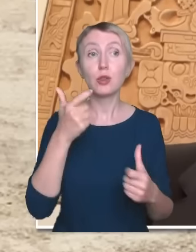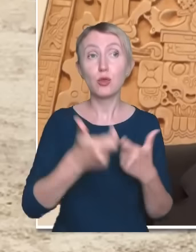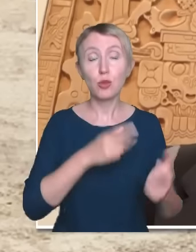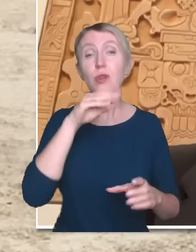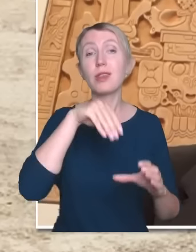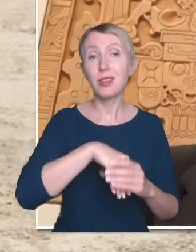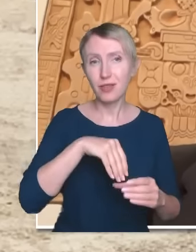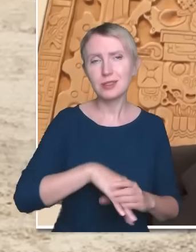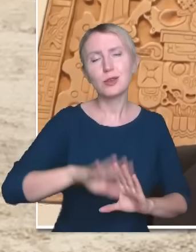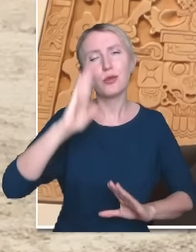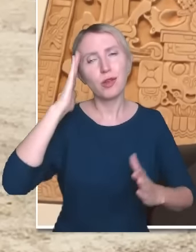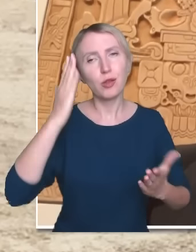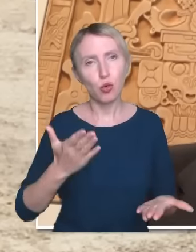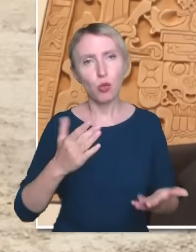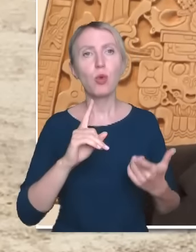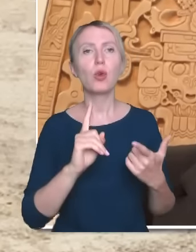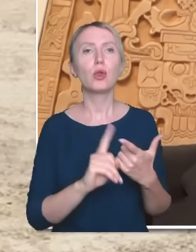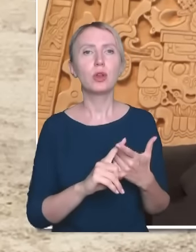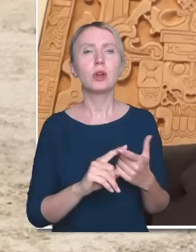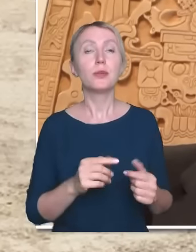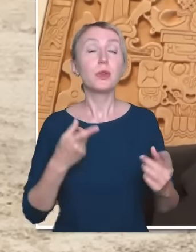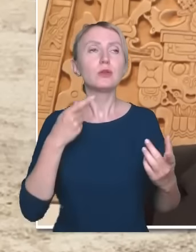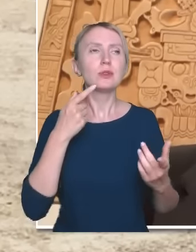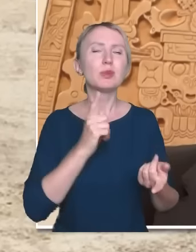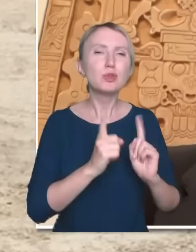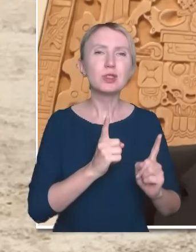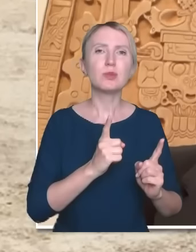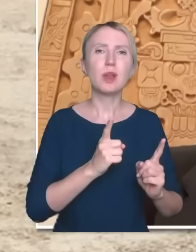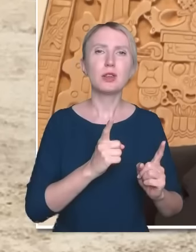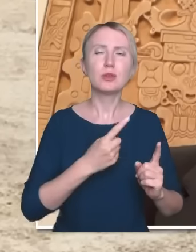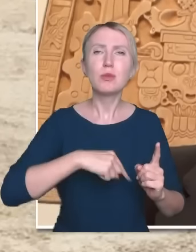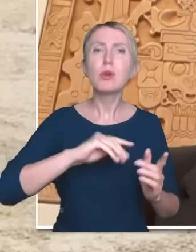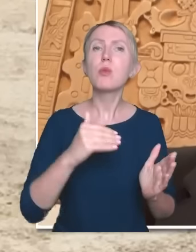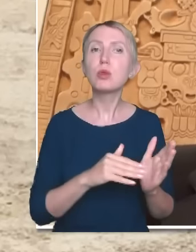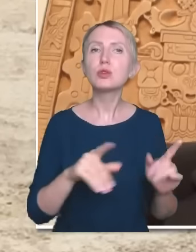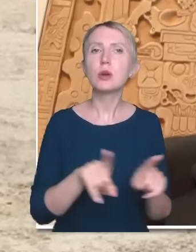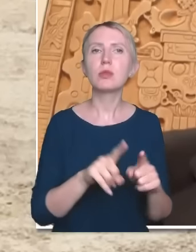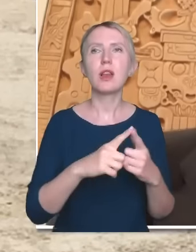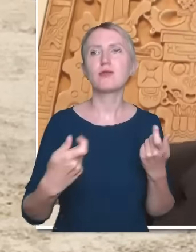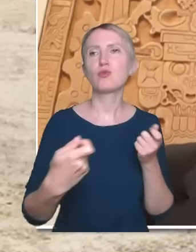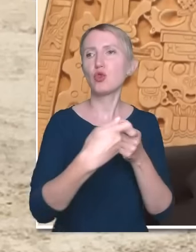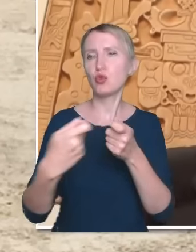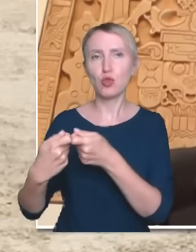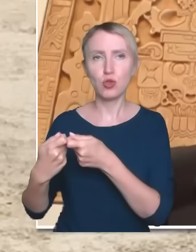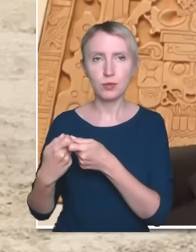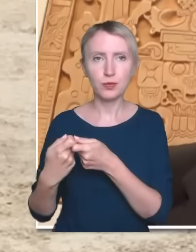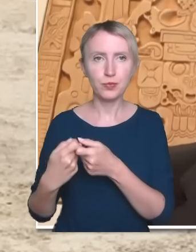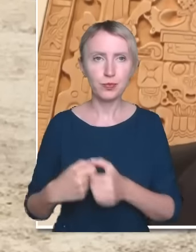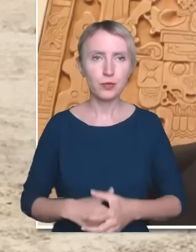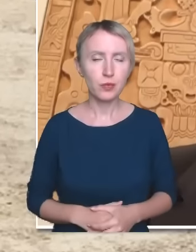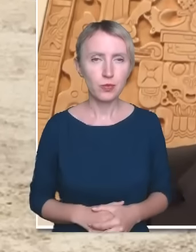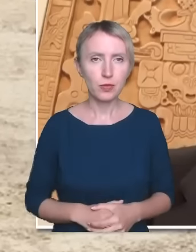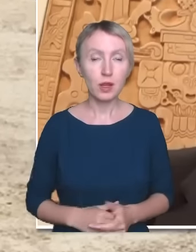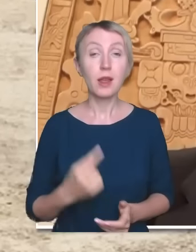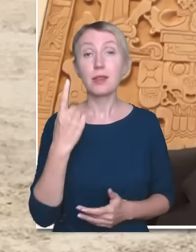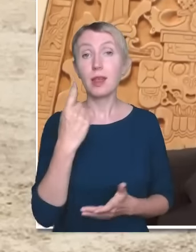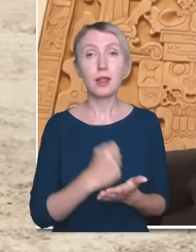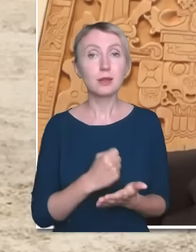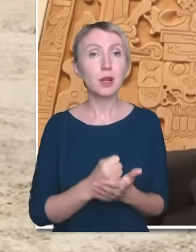to jest oczywiste. W celu przyspieszenia potrzebujemy też partnerów. Bo panie redaktorze, jedna rzecz.